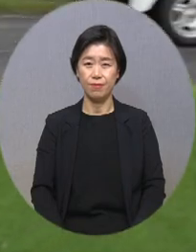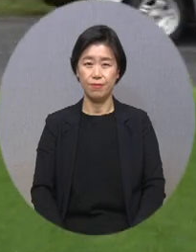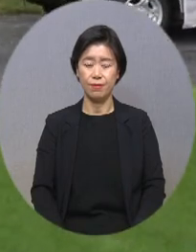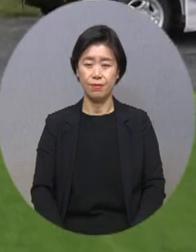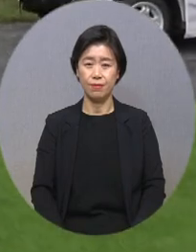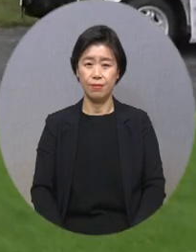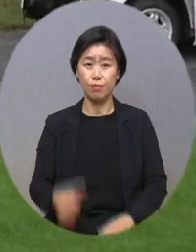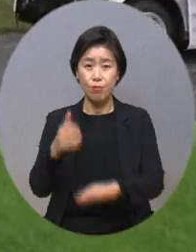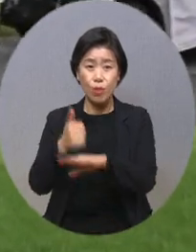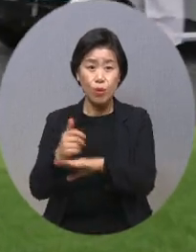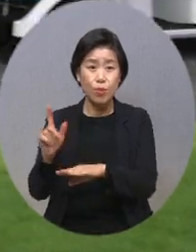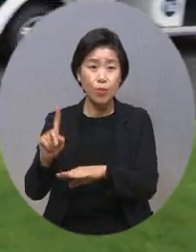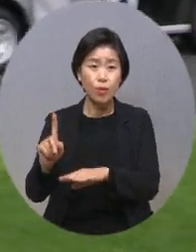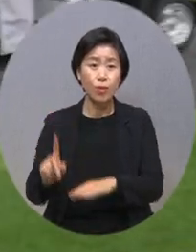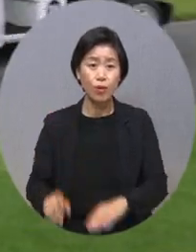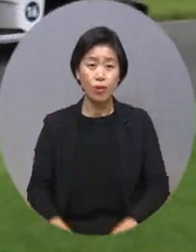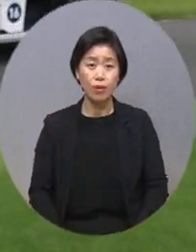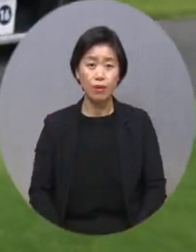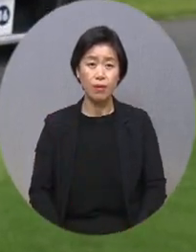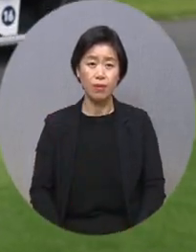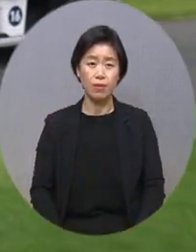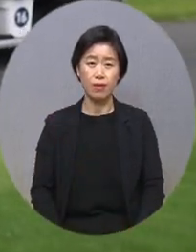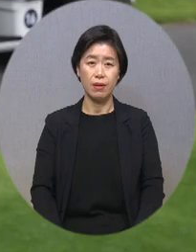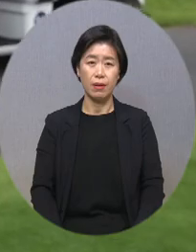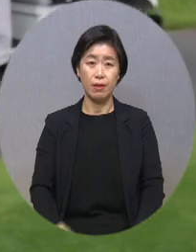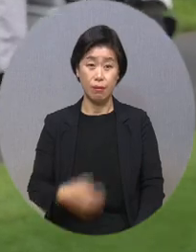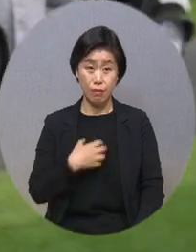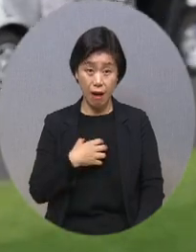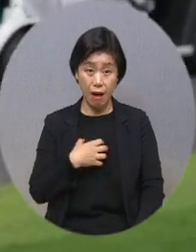어떻게 됐지? 위험했어요?